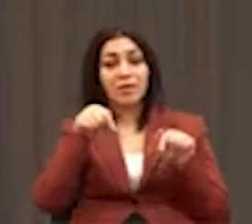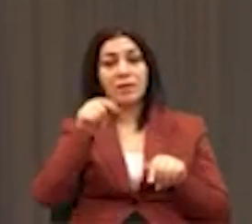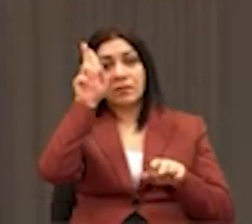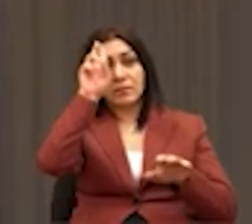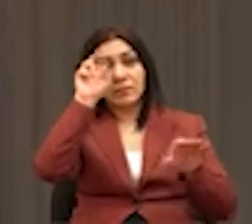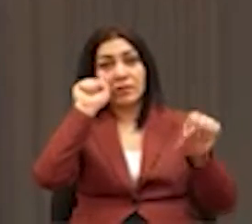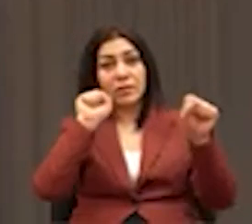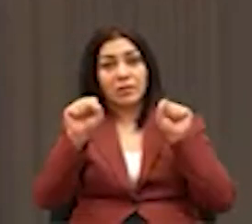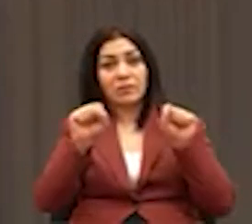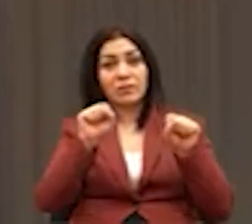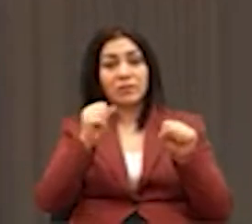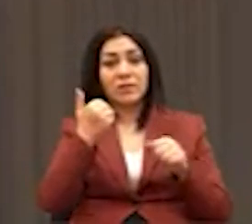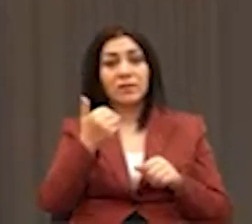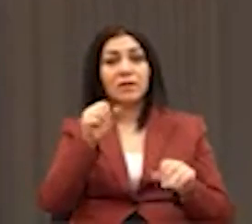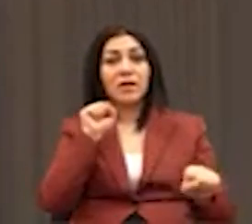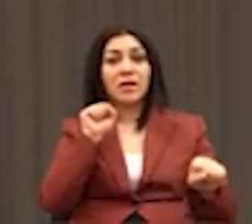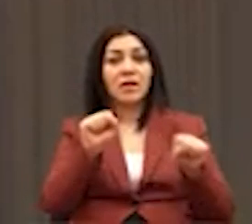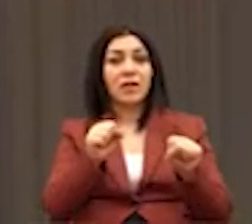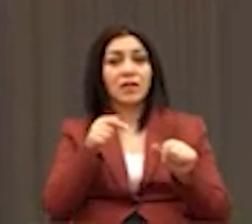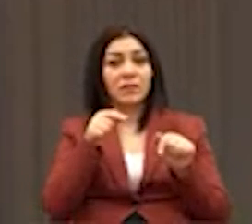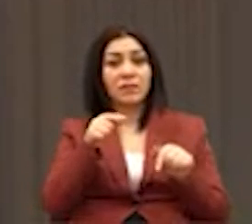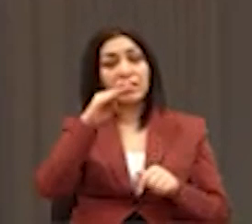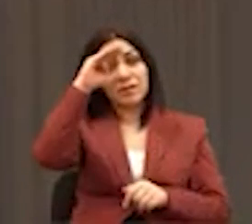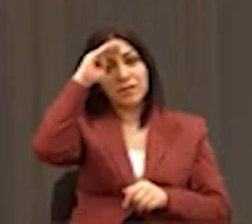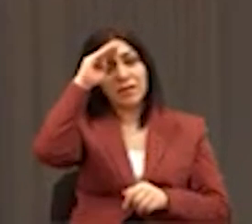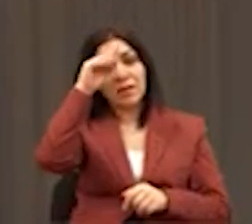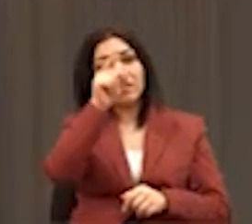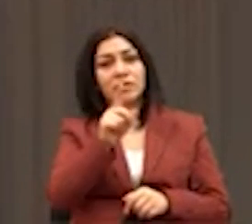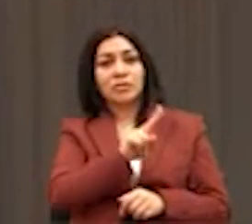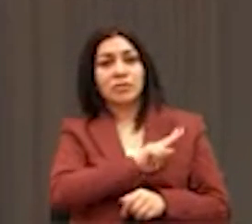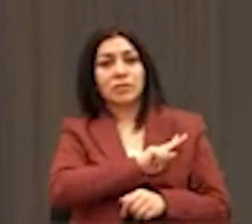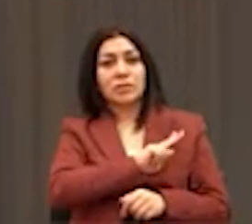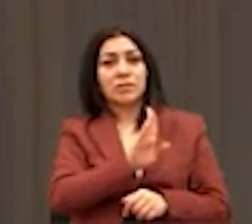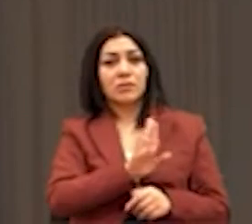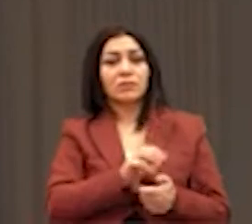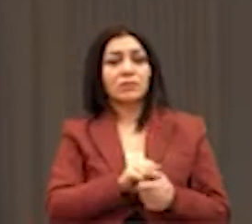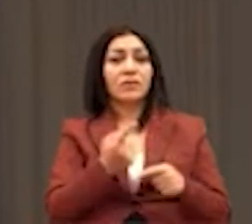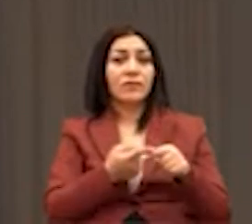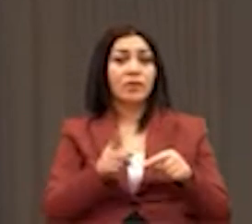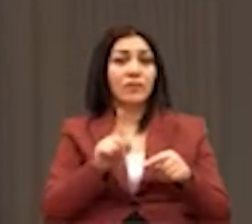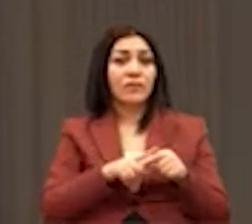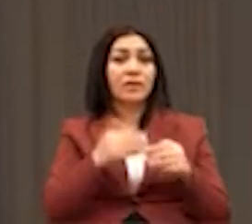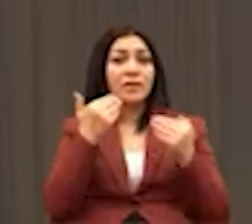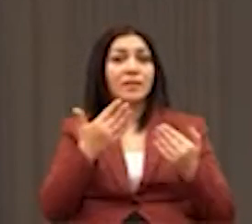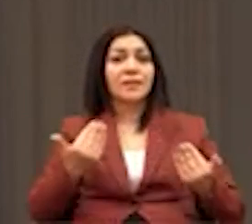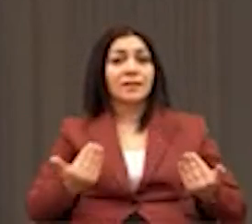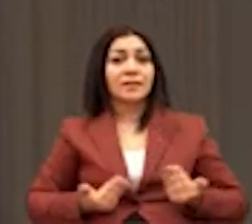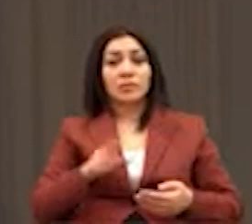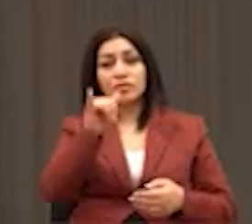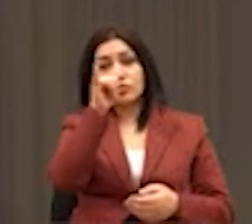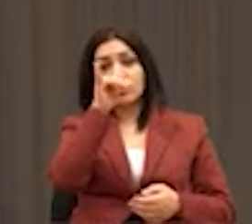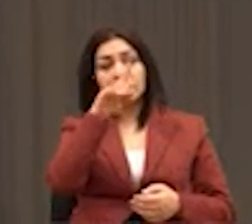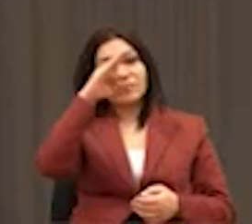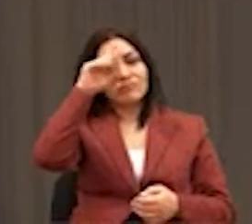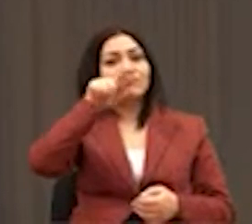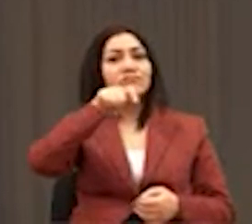իշխանությունները իդեմս իր ղեկավարի տղաներ չի սիրում, որովհետև իրանք կյանքում չկարողացան դառնան